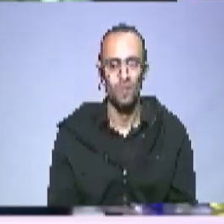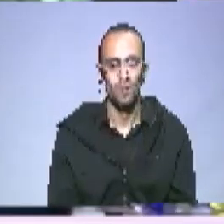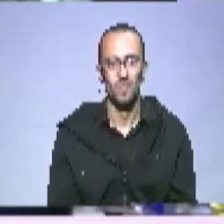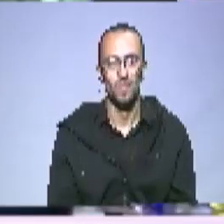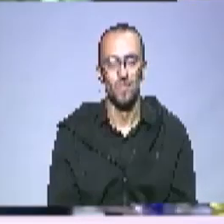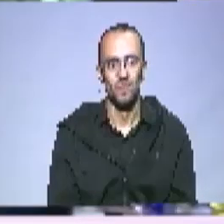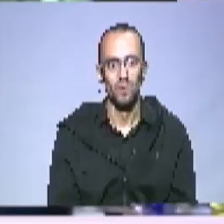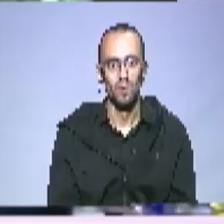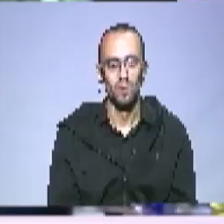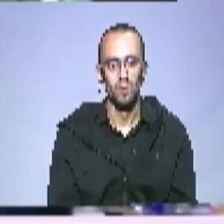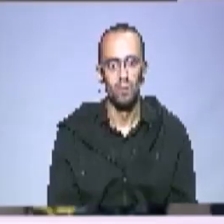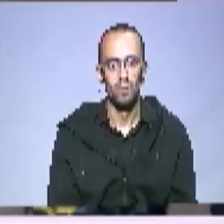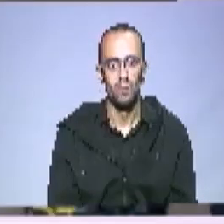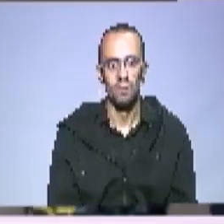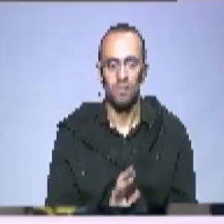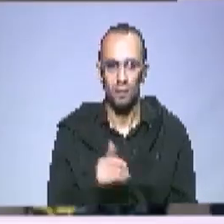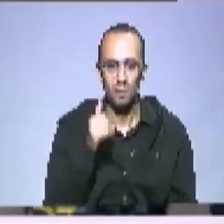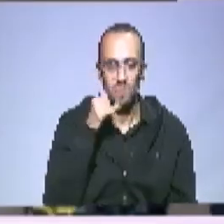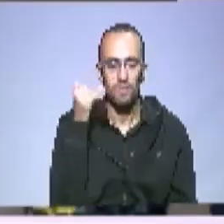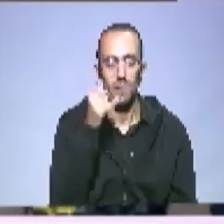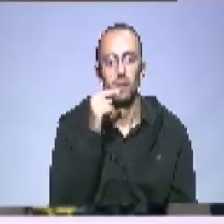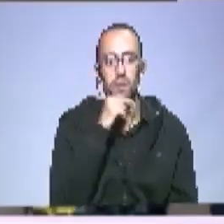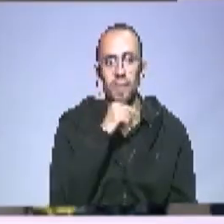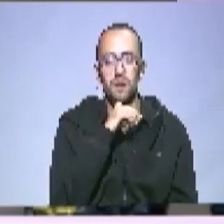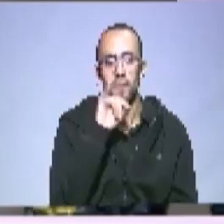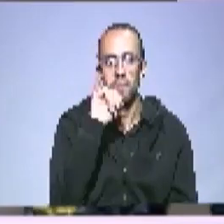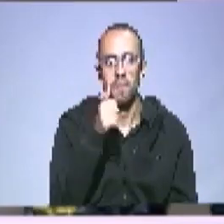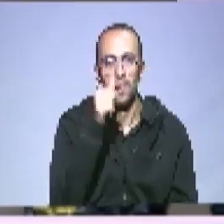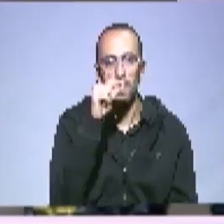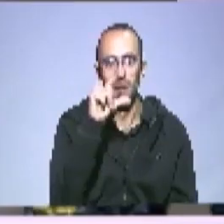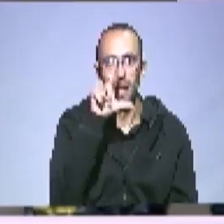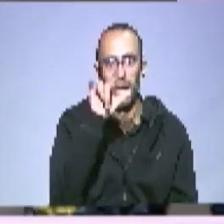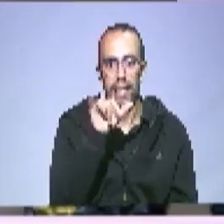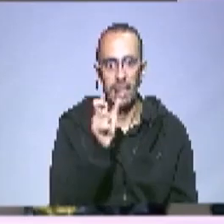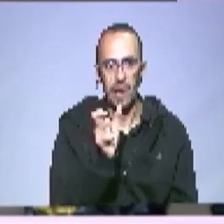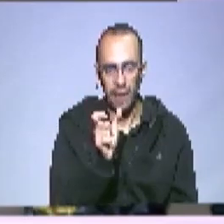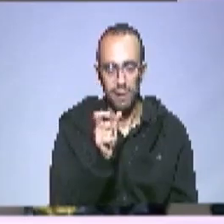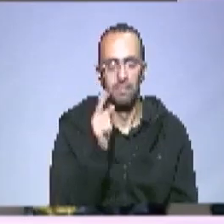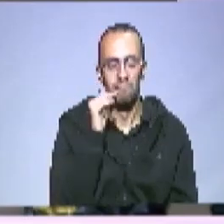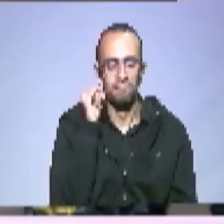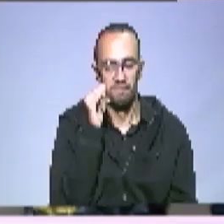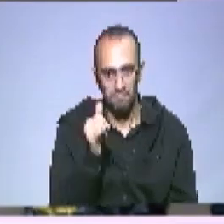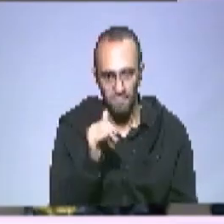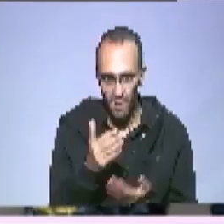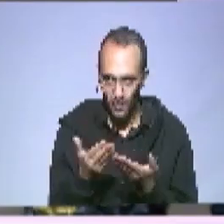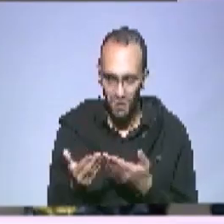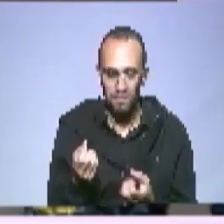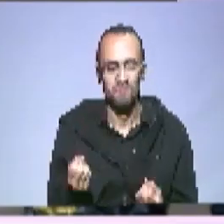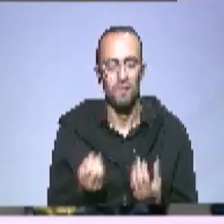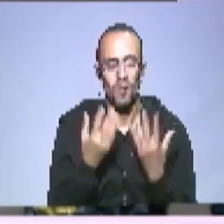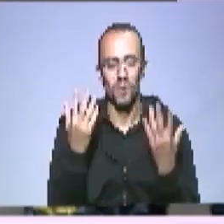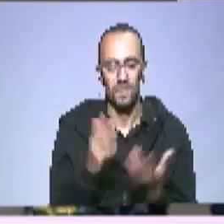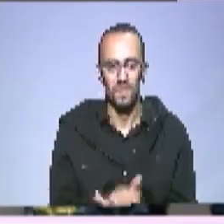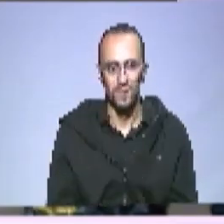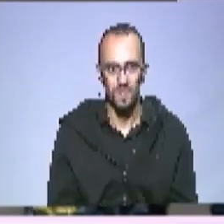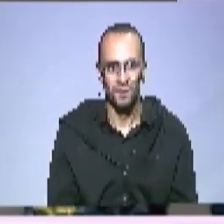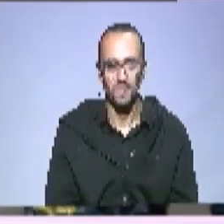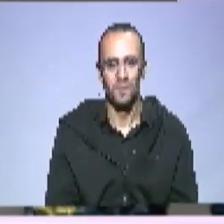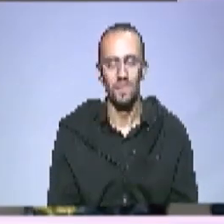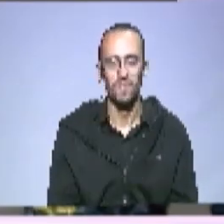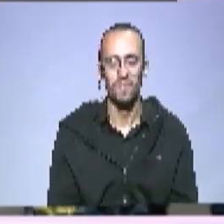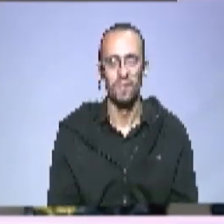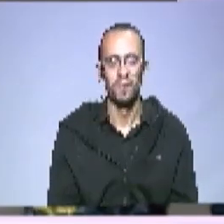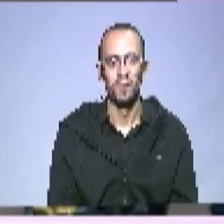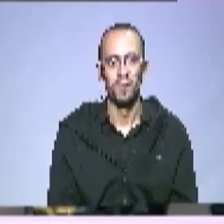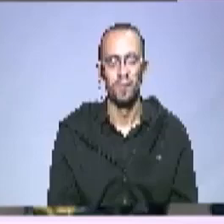كده هناخد استاذه مادلين. مساء الخير. لو مساء الخير يا فندم. اهلا بحضرتك يا فندم منورانا. اتفضلي شوف سامح